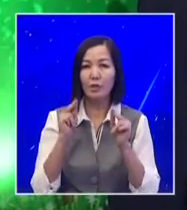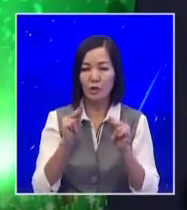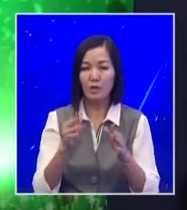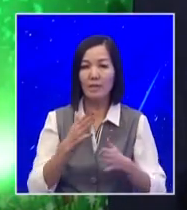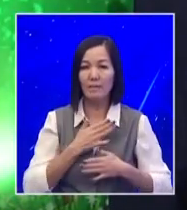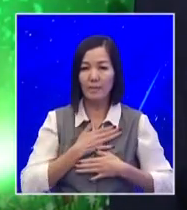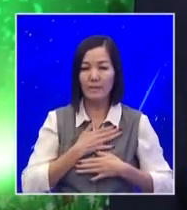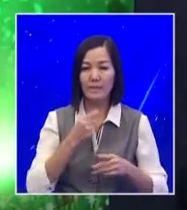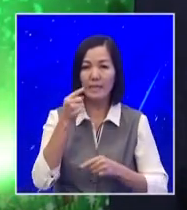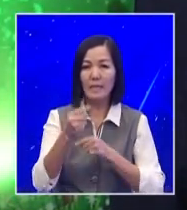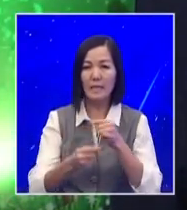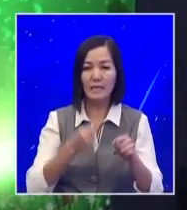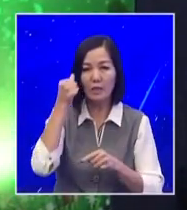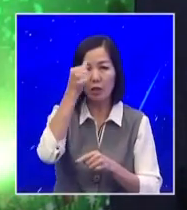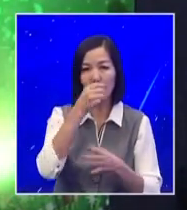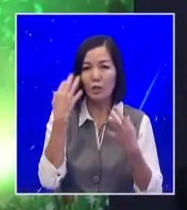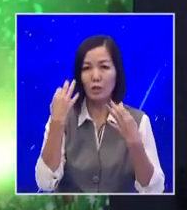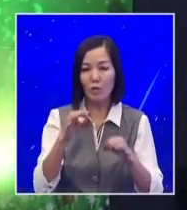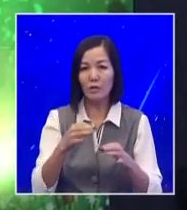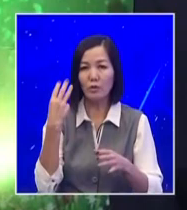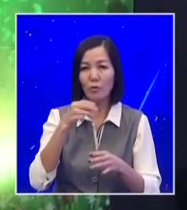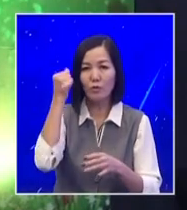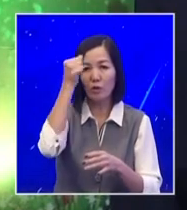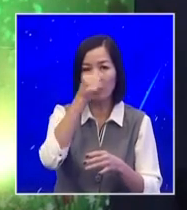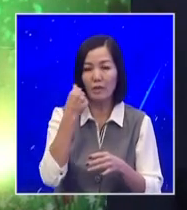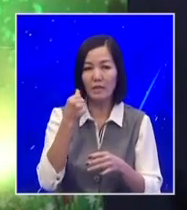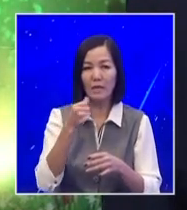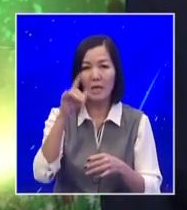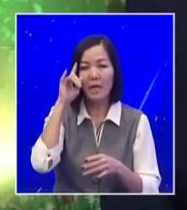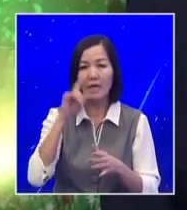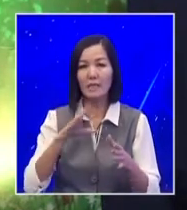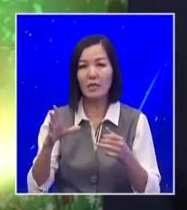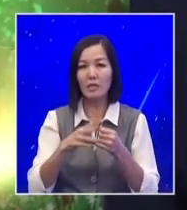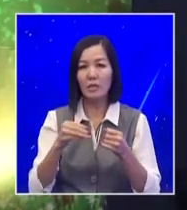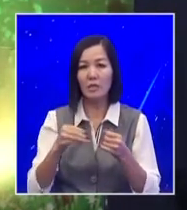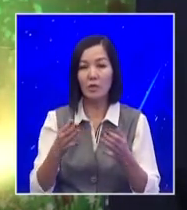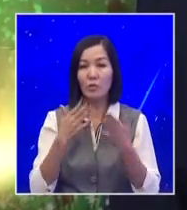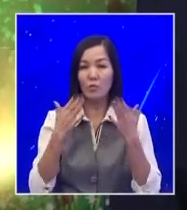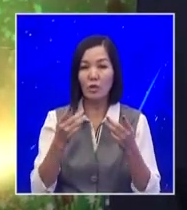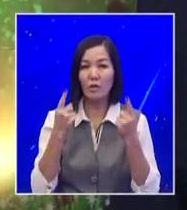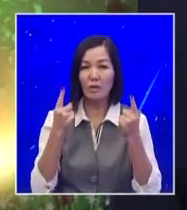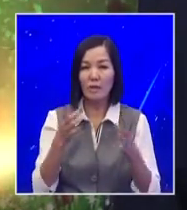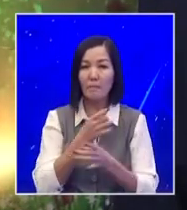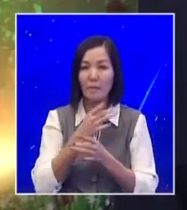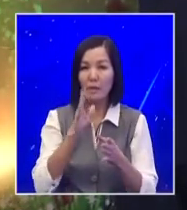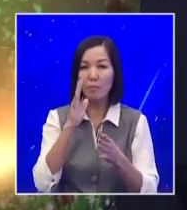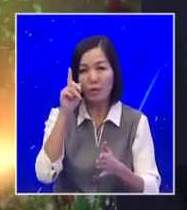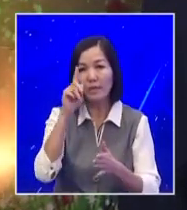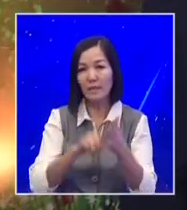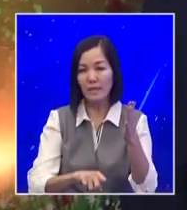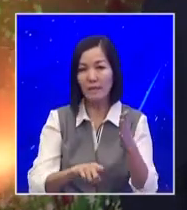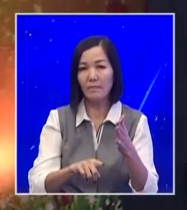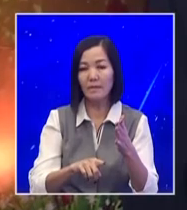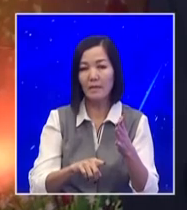біз келесі тәуелсіздігіміздің 30 жылдығы қазақ жеріне құт қонған бақ